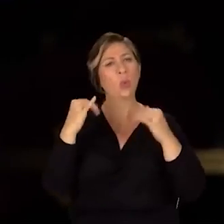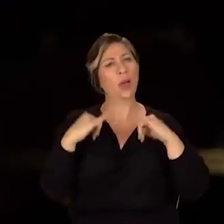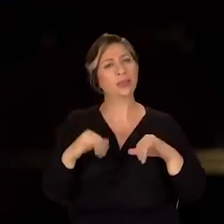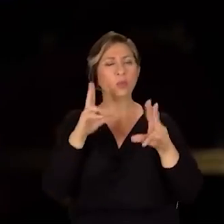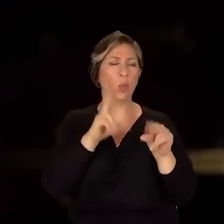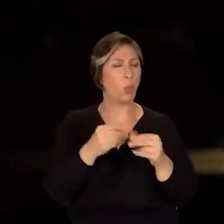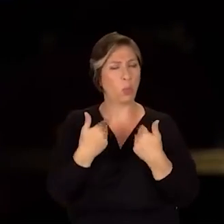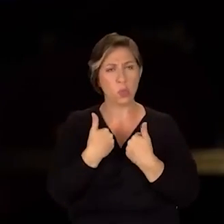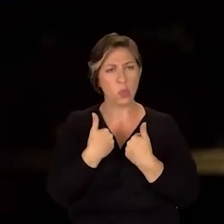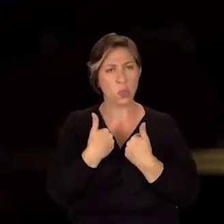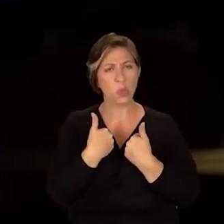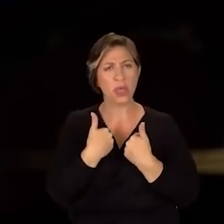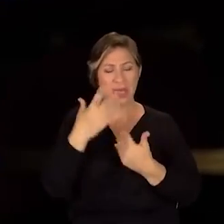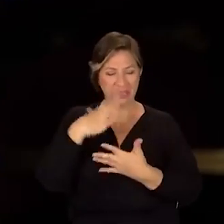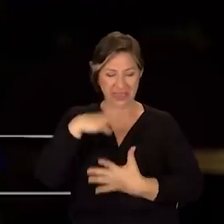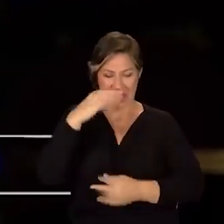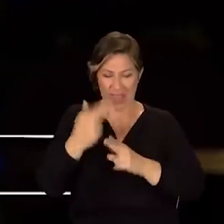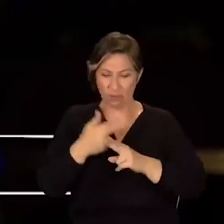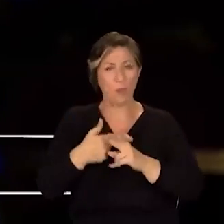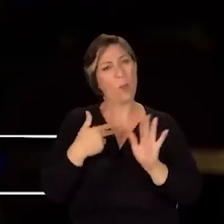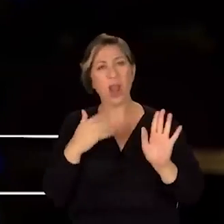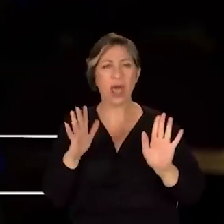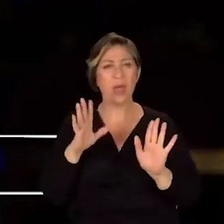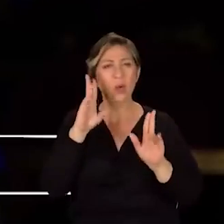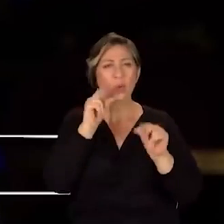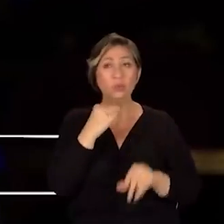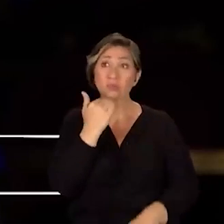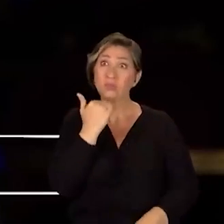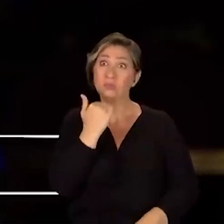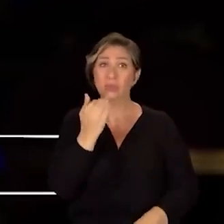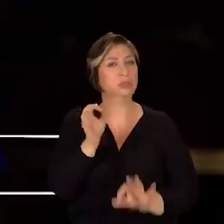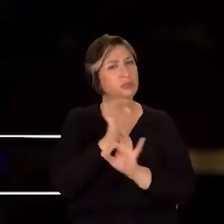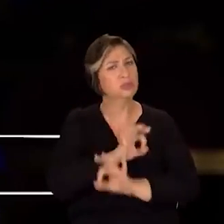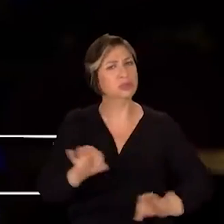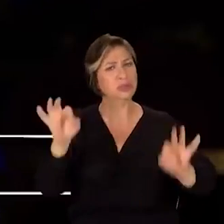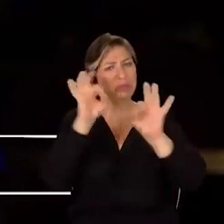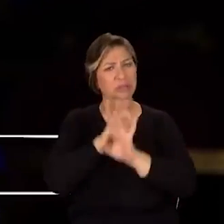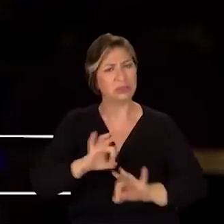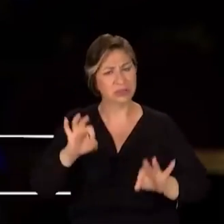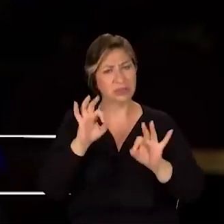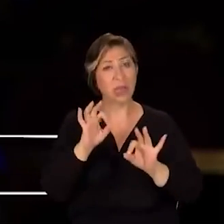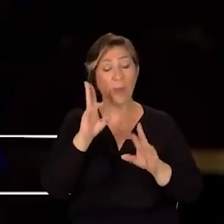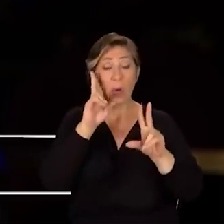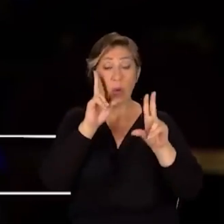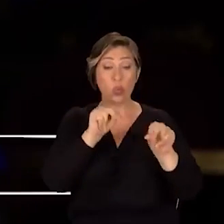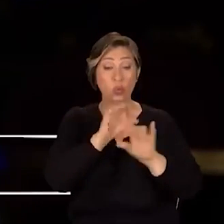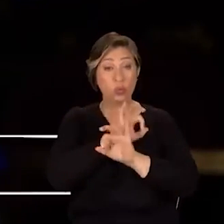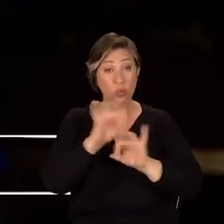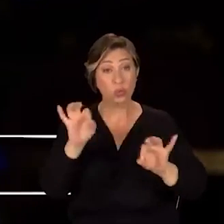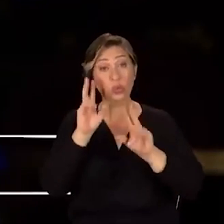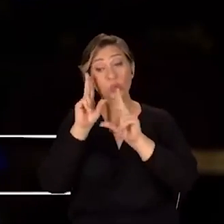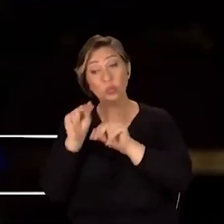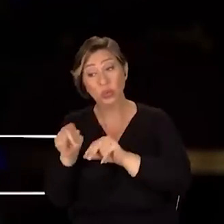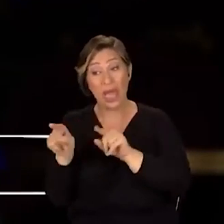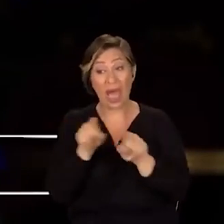uyuyan biriyim ben. Bir kere şahsi tecrübem öyle. Hiç uykusuzluk çekmedim bugüne kadar. Süper. Ama uykusuzlukla